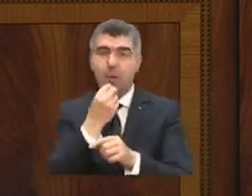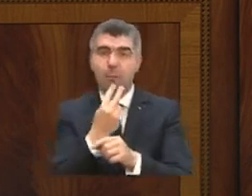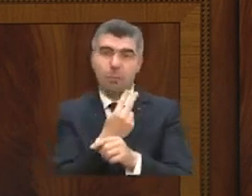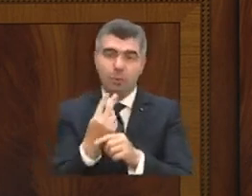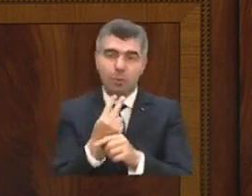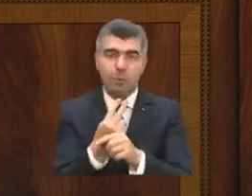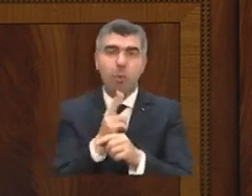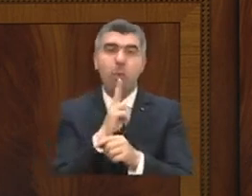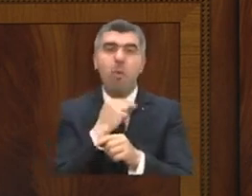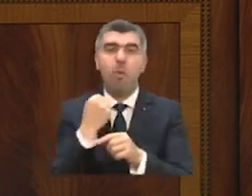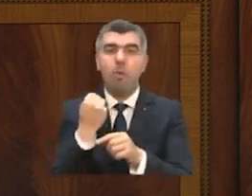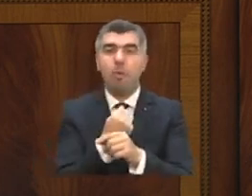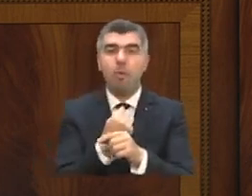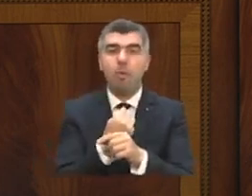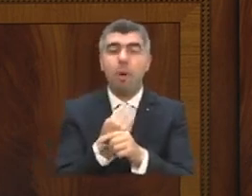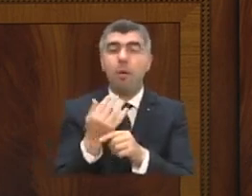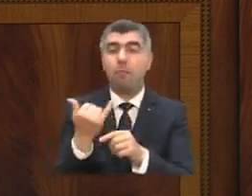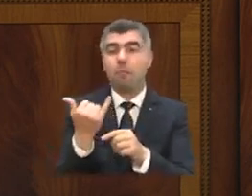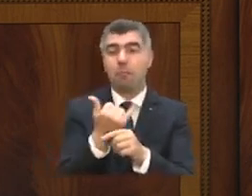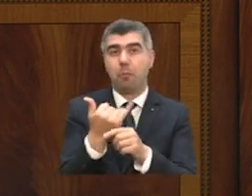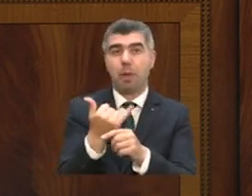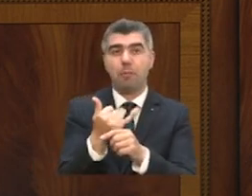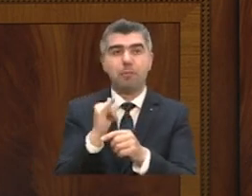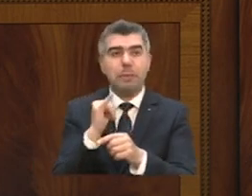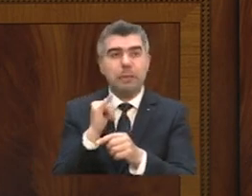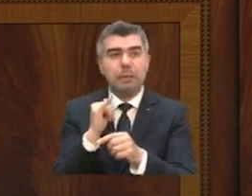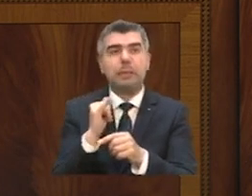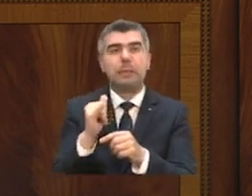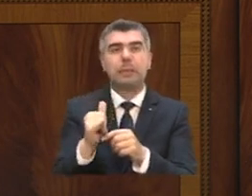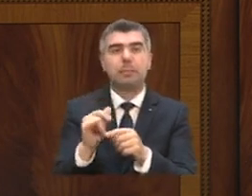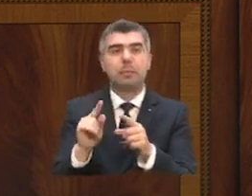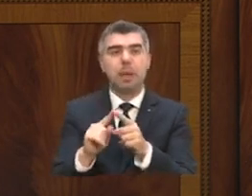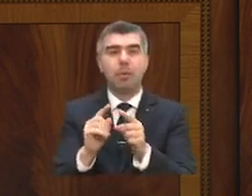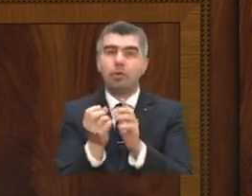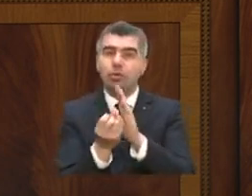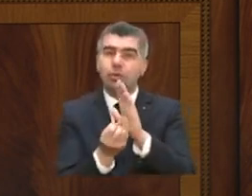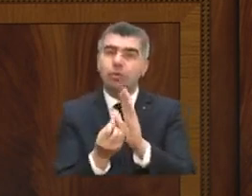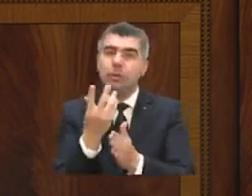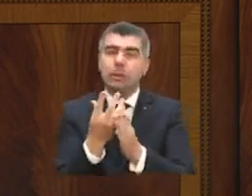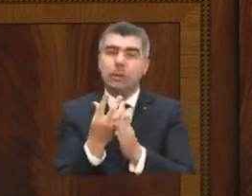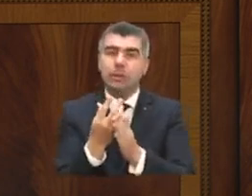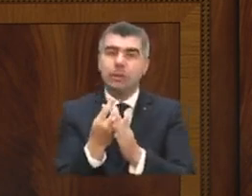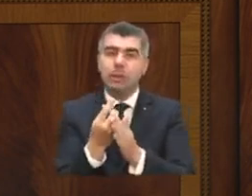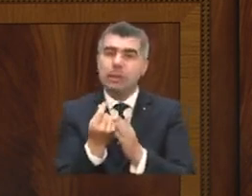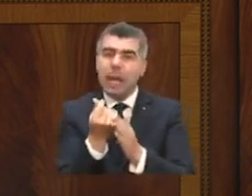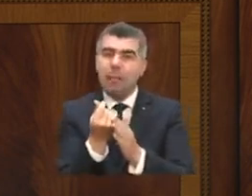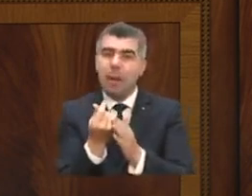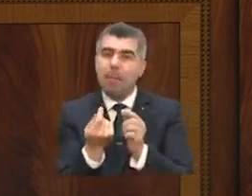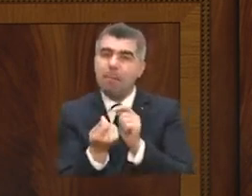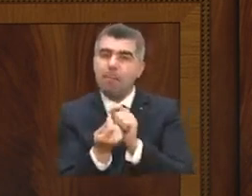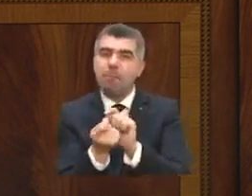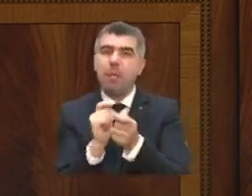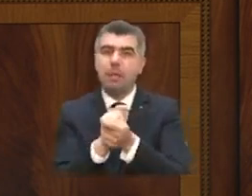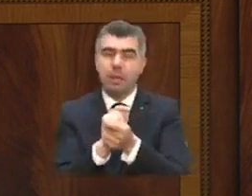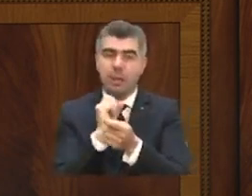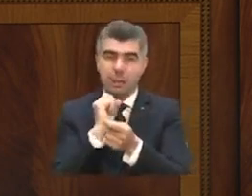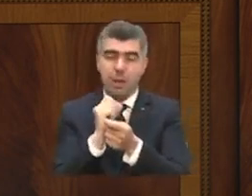الحكومة أولوية قصوى لتتبع كل التطورات المتعلقة بالأسعار، واتخذت مجموعة من